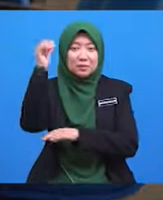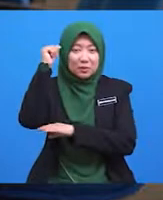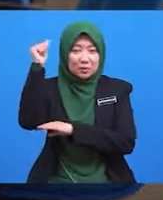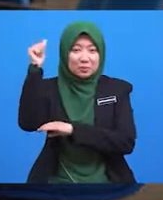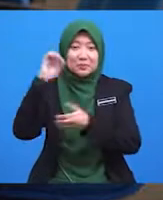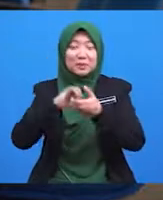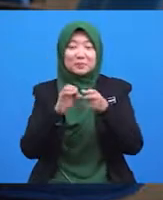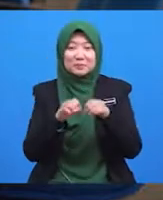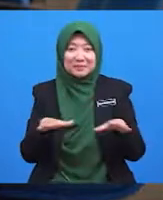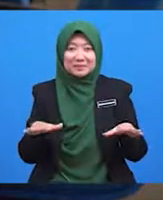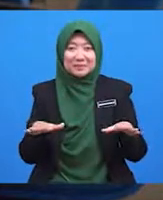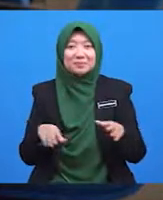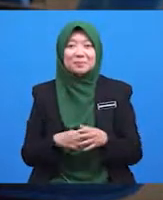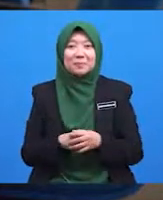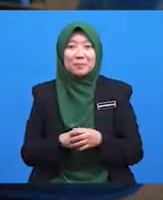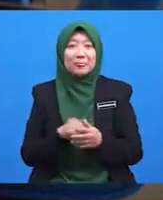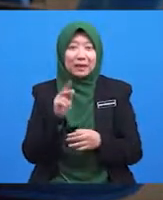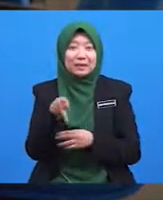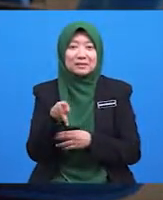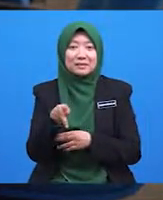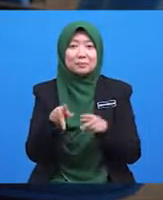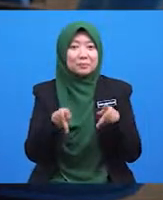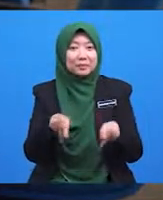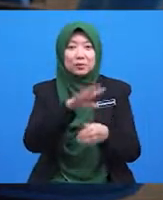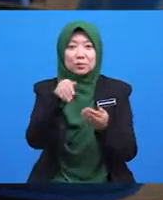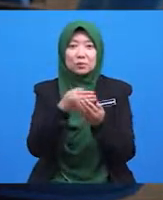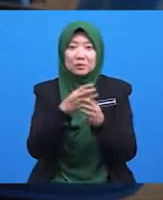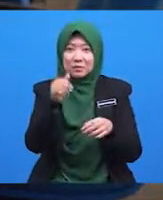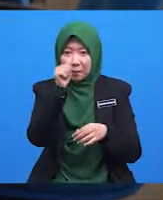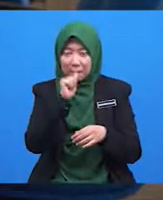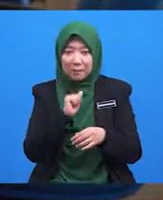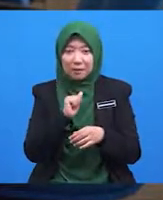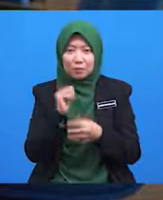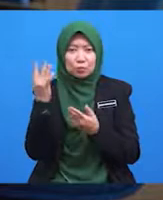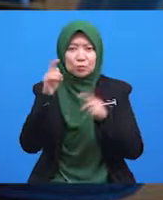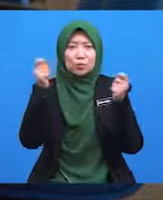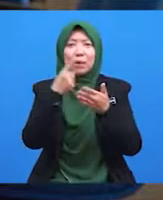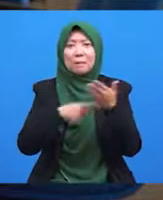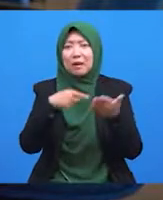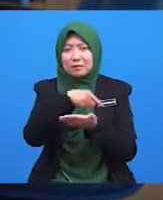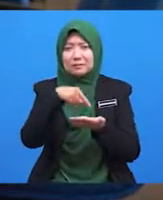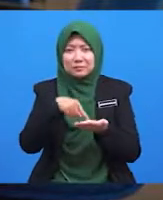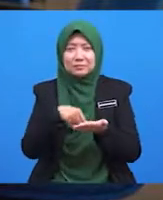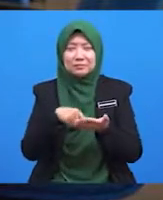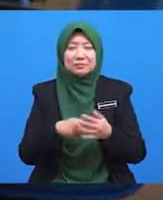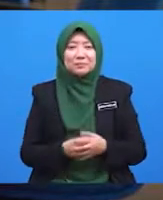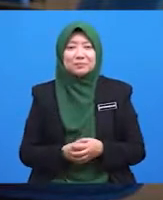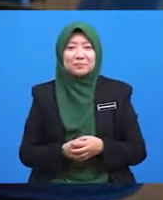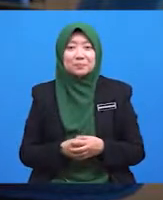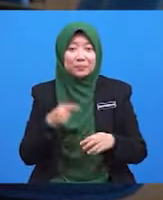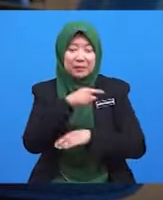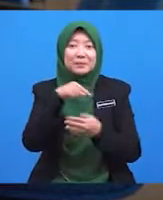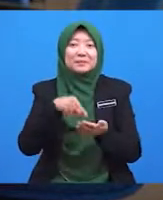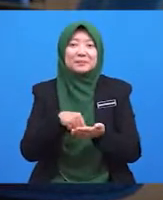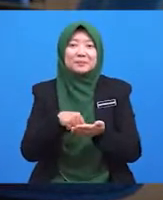Assalamualaikum dan salam sejahtera. Pastinya para pelajar semua tidak sabar menunggu tajuk apa yang akan kita bincangkan hari ini. Hari